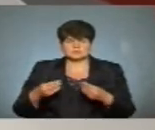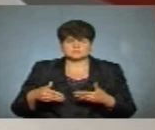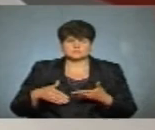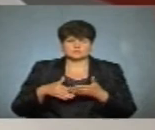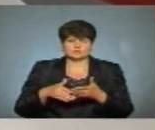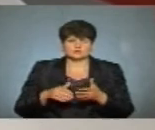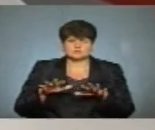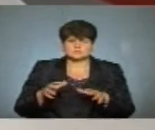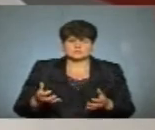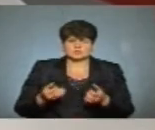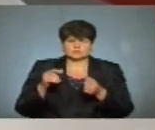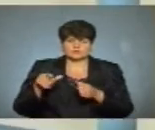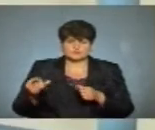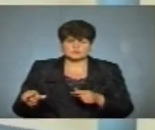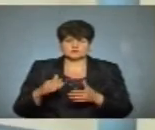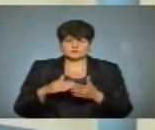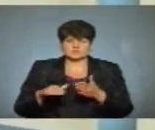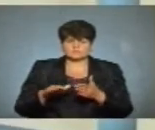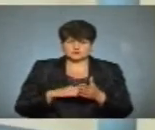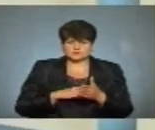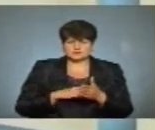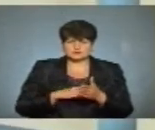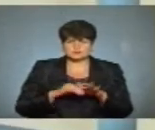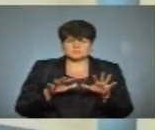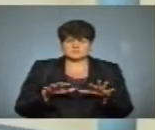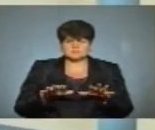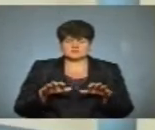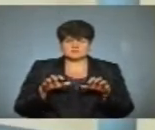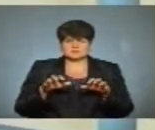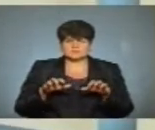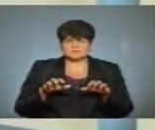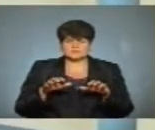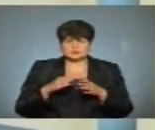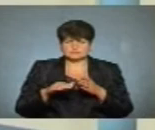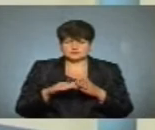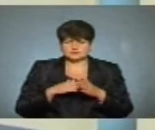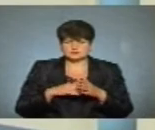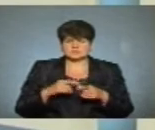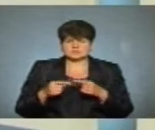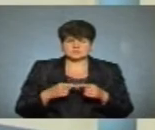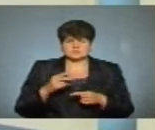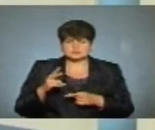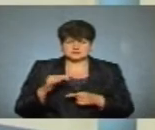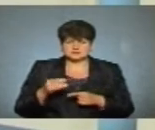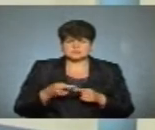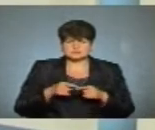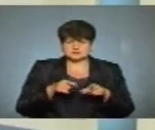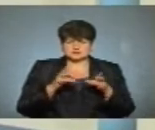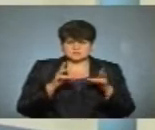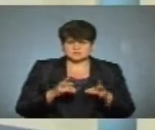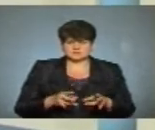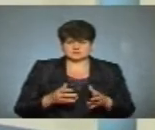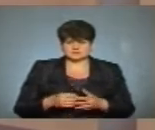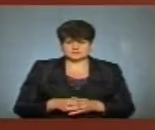місцевим рятувальникам для того, щоб ліквідувати і місцевій владі, для того, щоб ліквідувати наслідки цієї негоди або